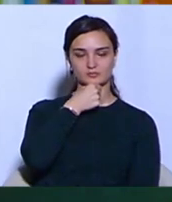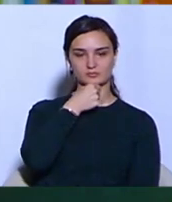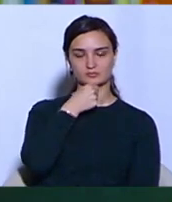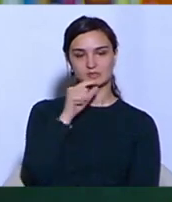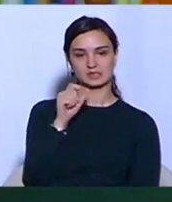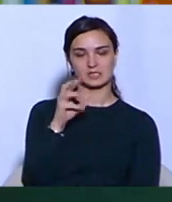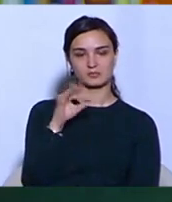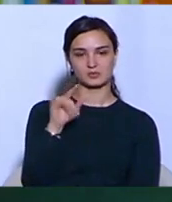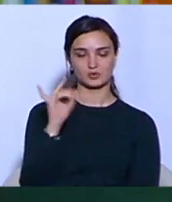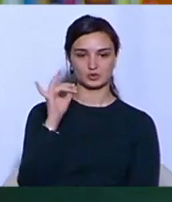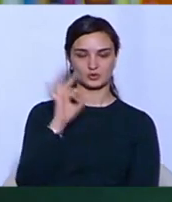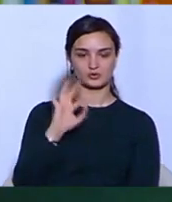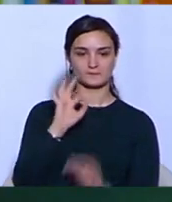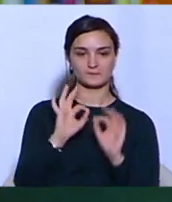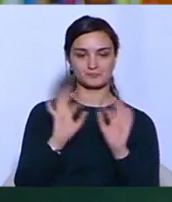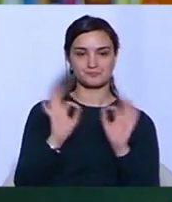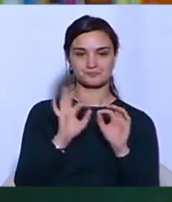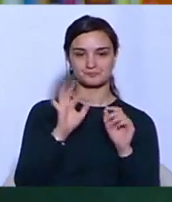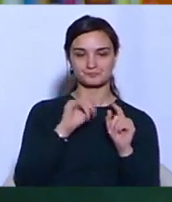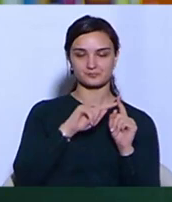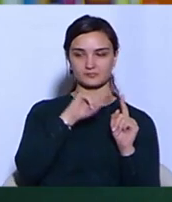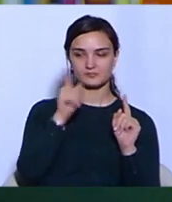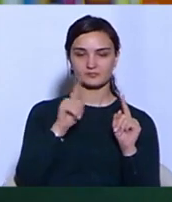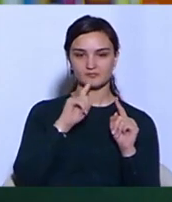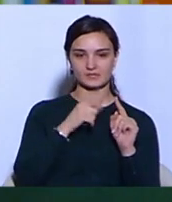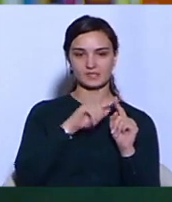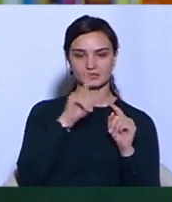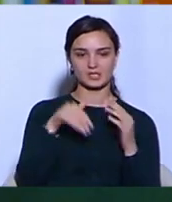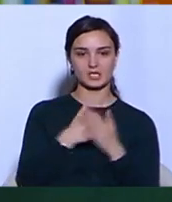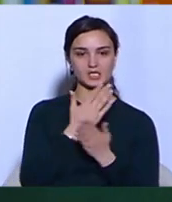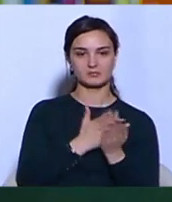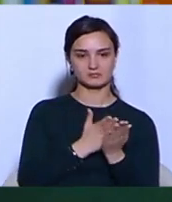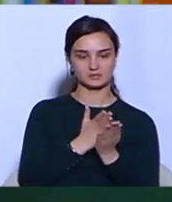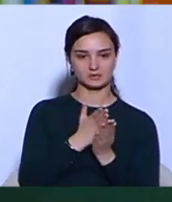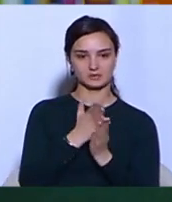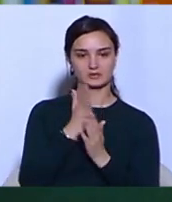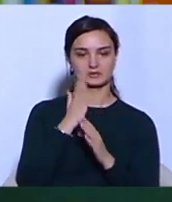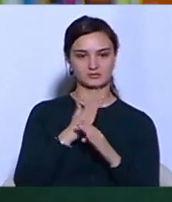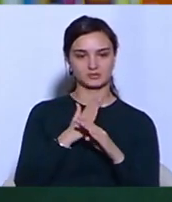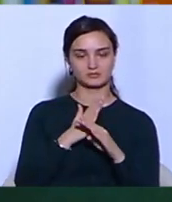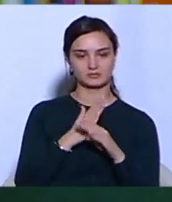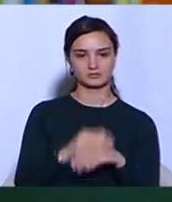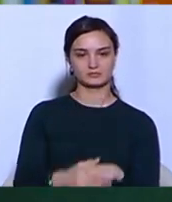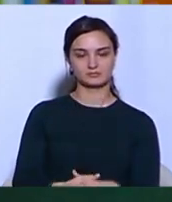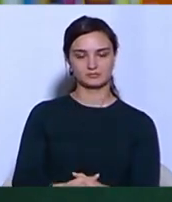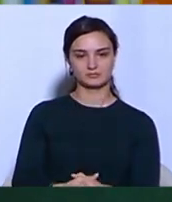თუნდაც თემიკოს ისტორიასაც რომ გადავხედოთ, წლიდან წლამდე ჩვენ ახალ მიზანს ვისახავთ და მუშაობთ ამ მიზნის მიღწევის